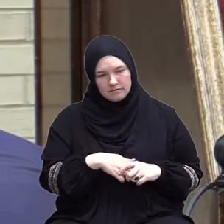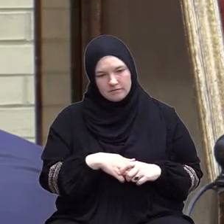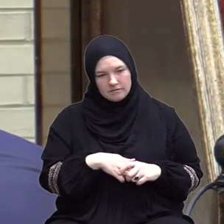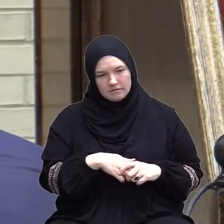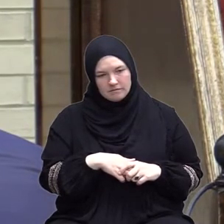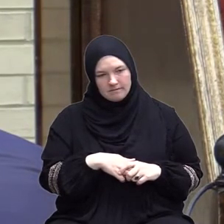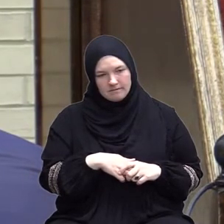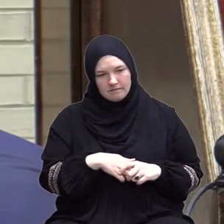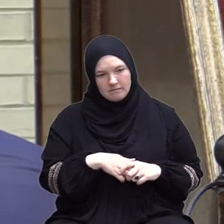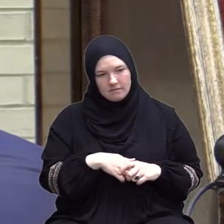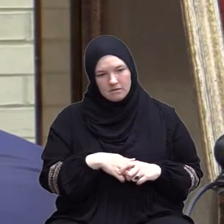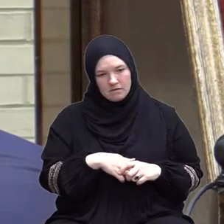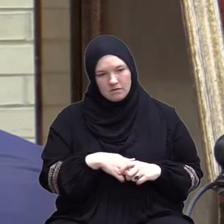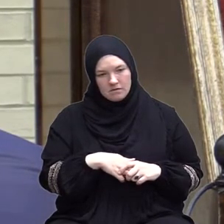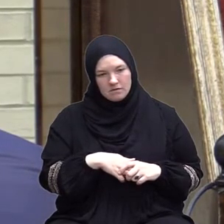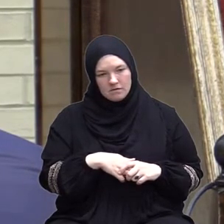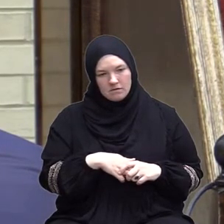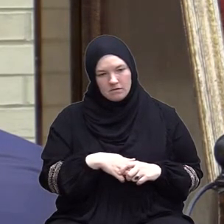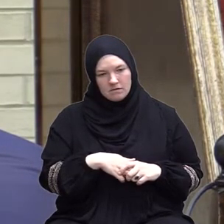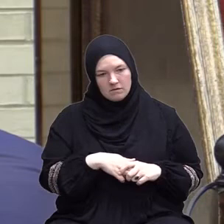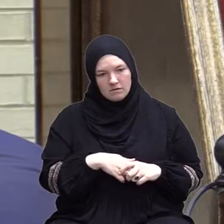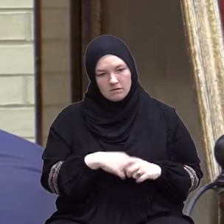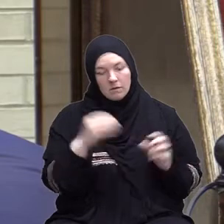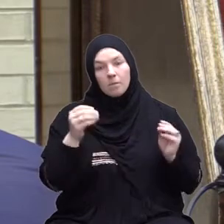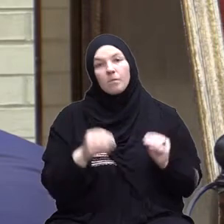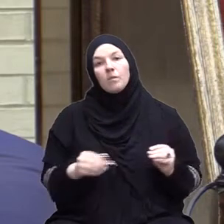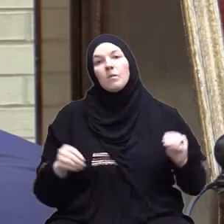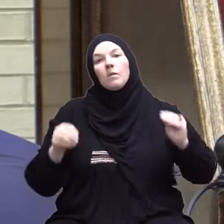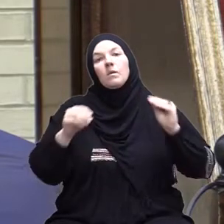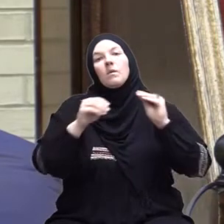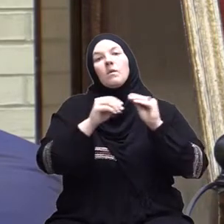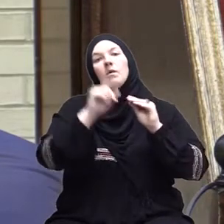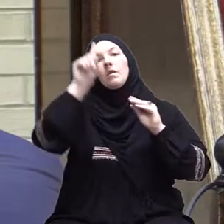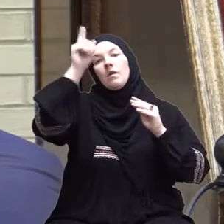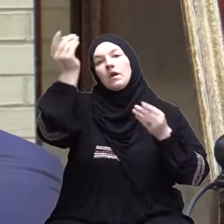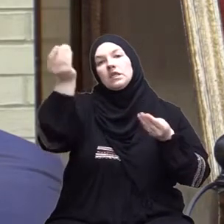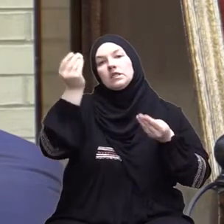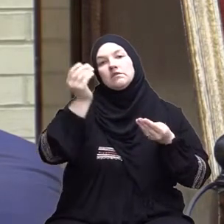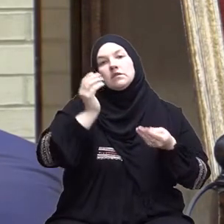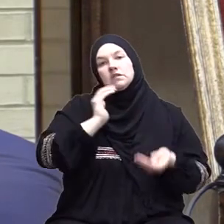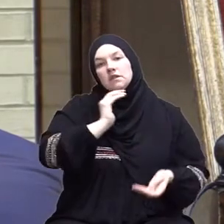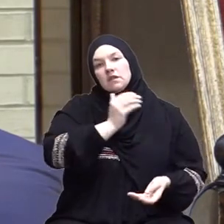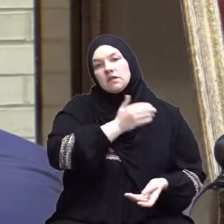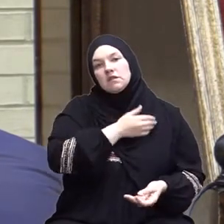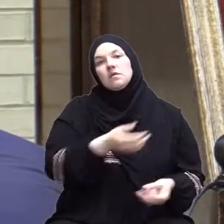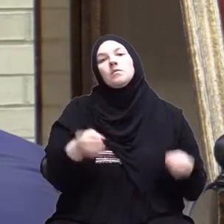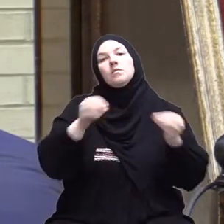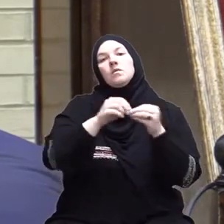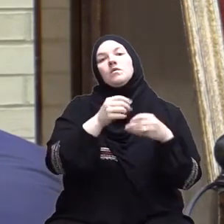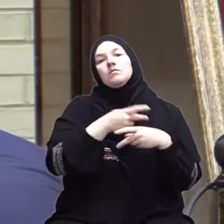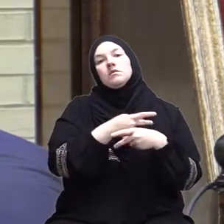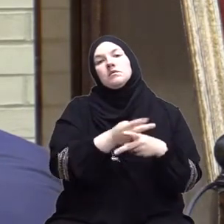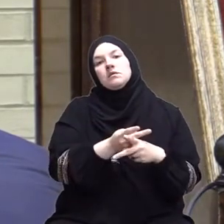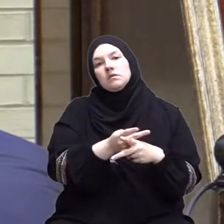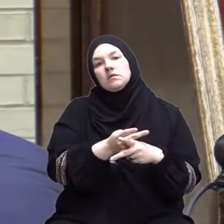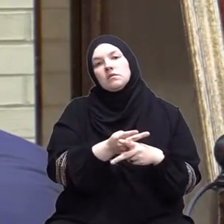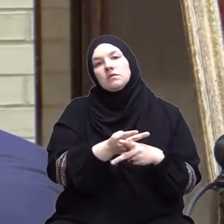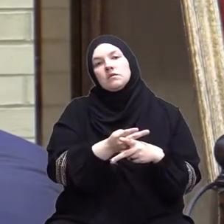السماء والأرض ولكن كذبوا. The more Allah gives us, the more we